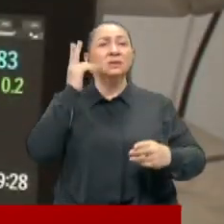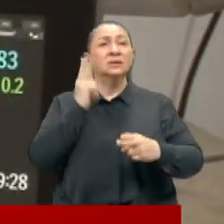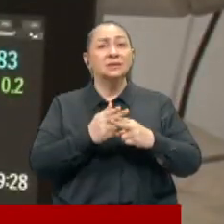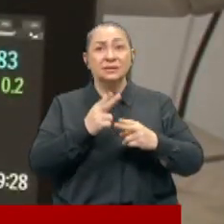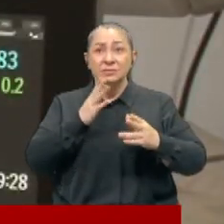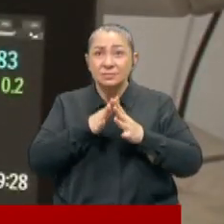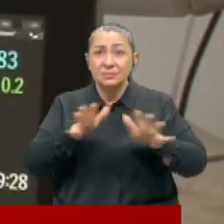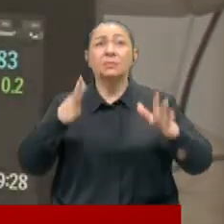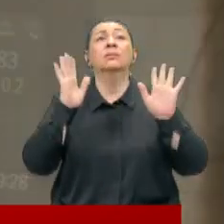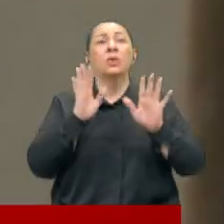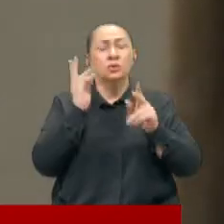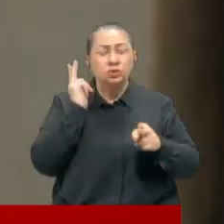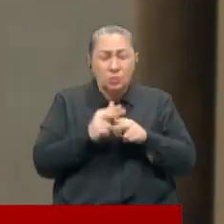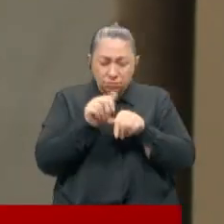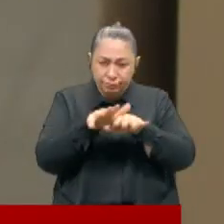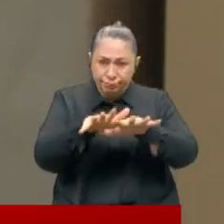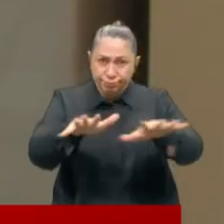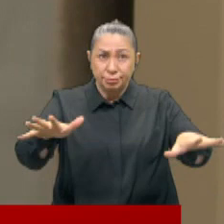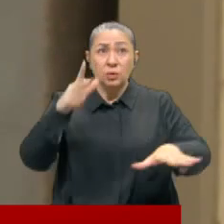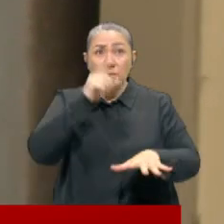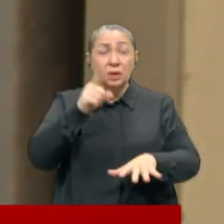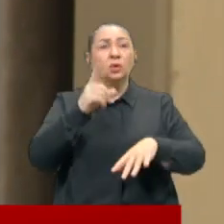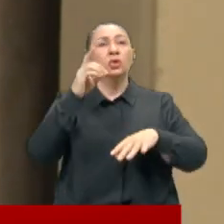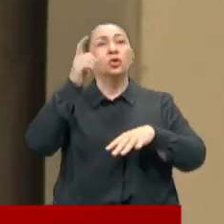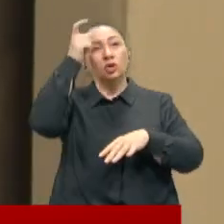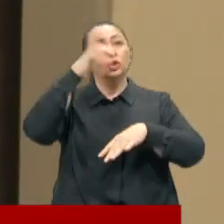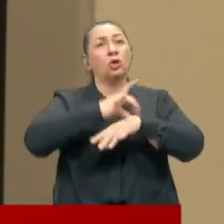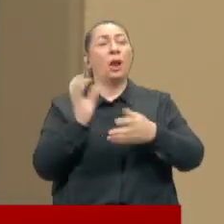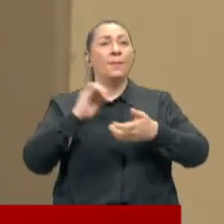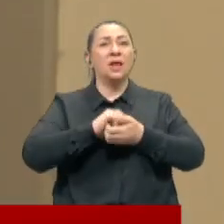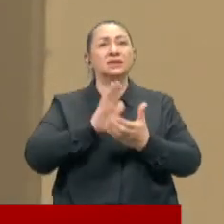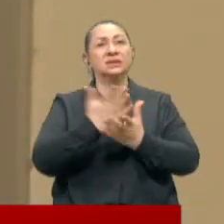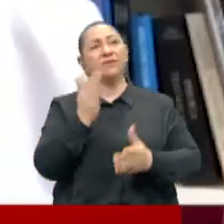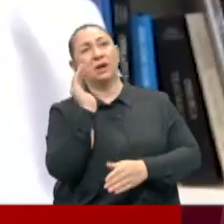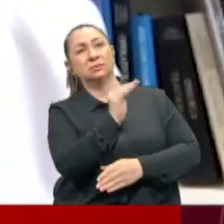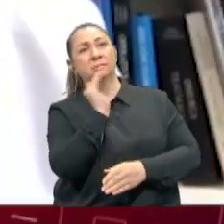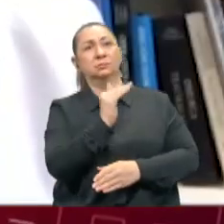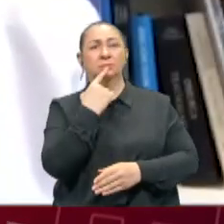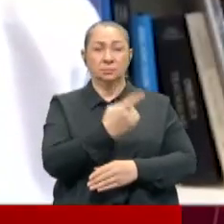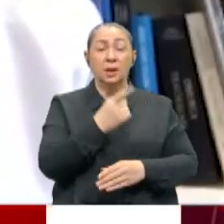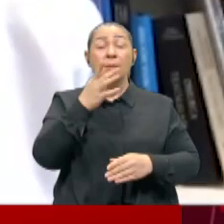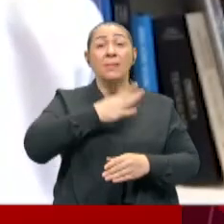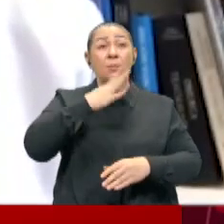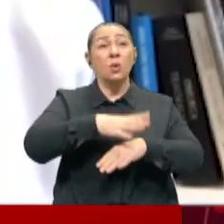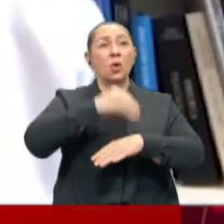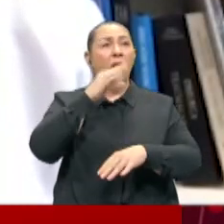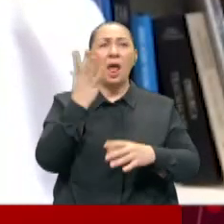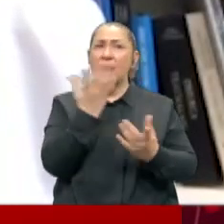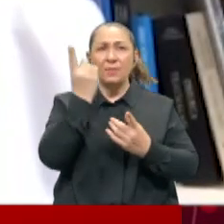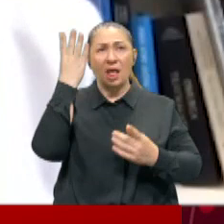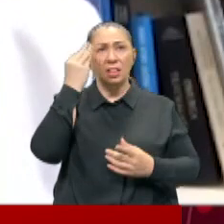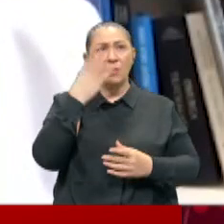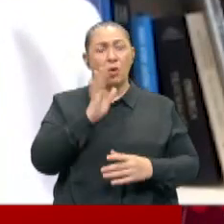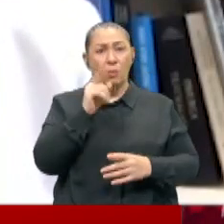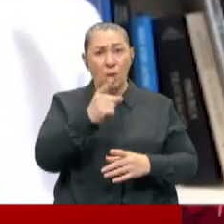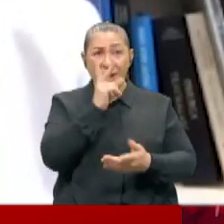kesmek bir yana gittikçe yayılan salgın nedeniyle Türk tabipleri Birliği'nden istifa çağrısı geldi bu durumda bilim kurulunun herhangi bir